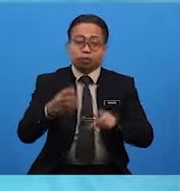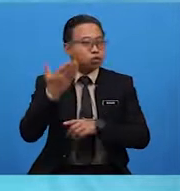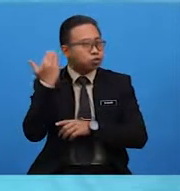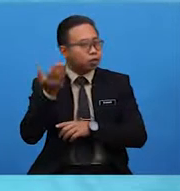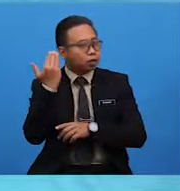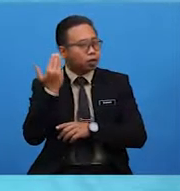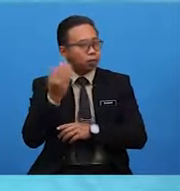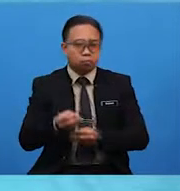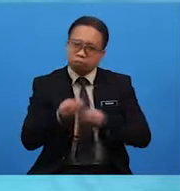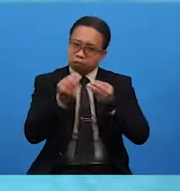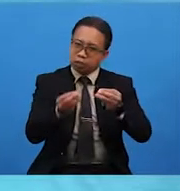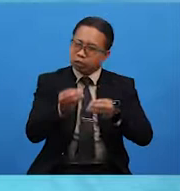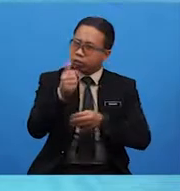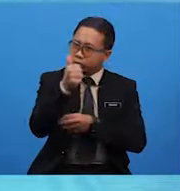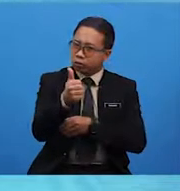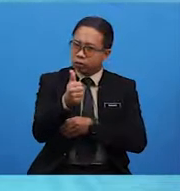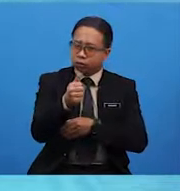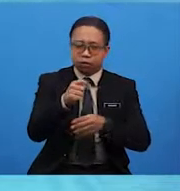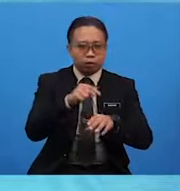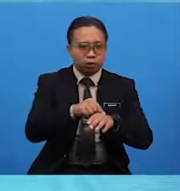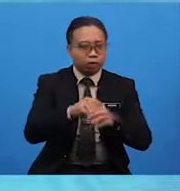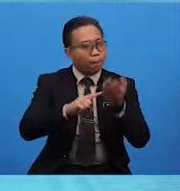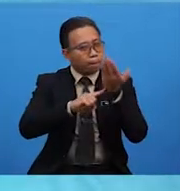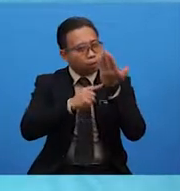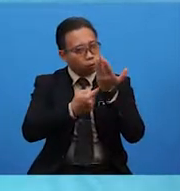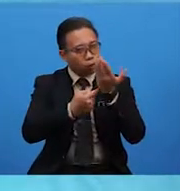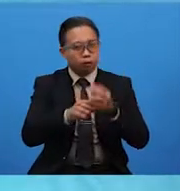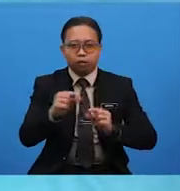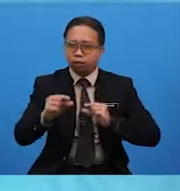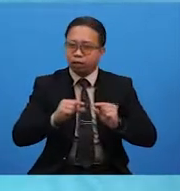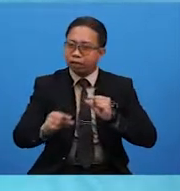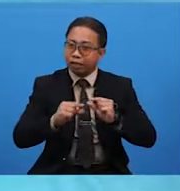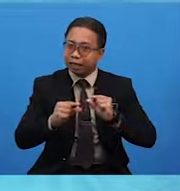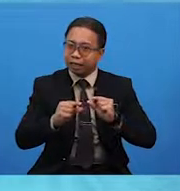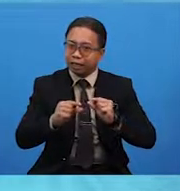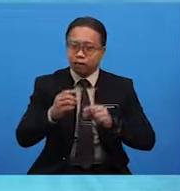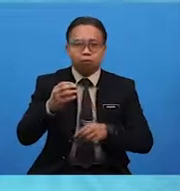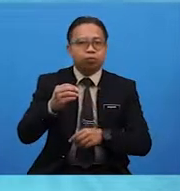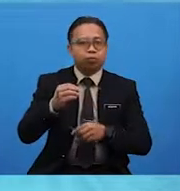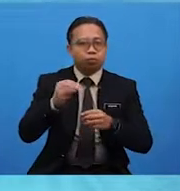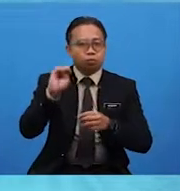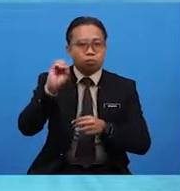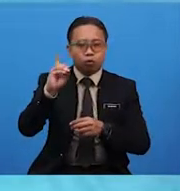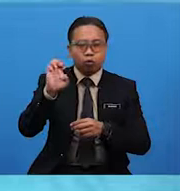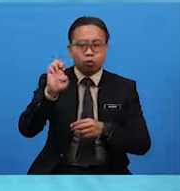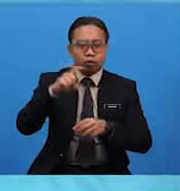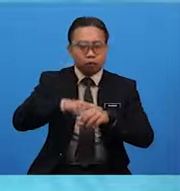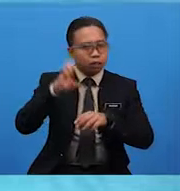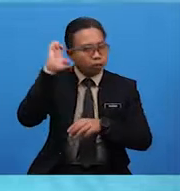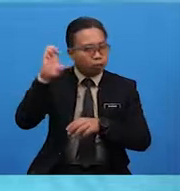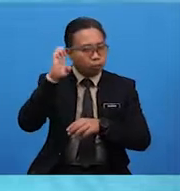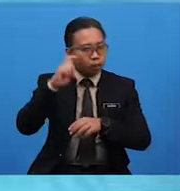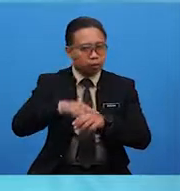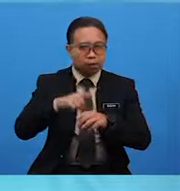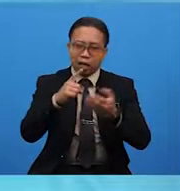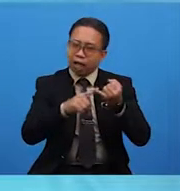Meity ravenya sebagai tanda titik tolak permulaannya gerakan segi modem di Eropa akhir abad ke-19